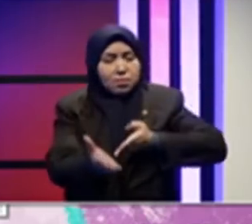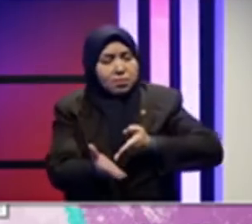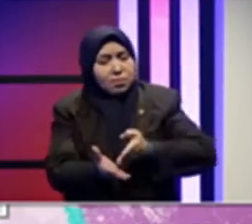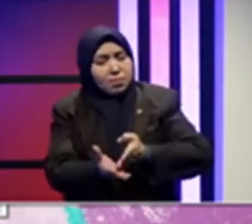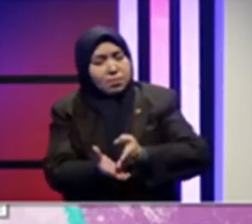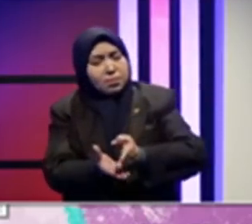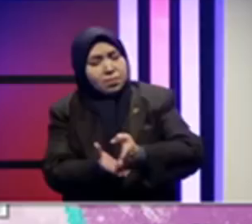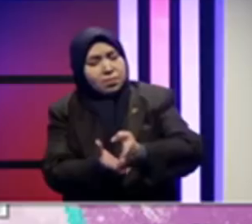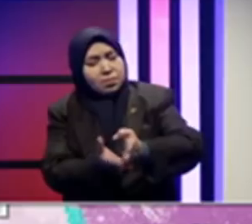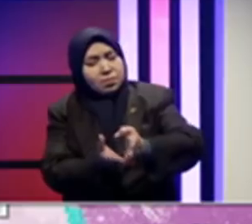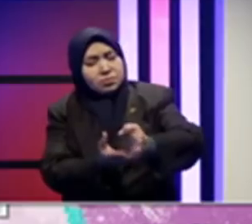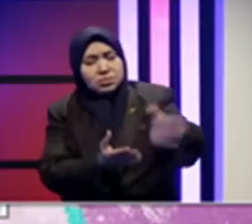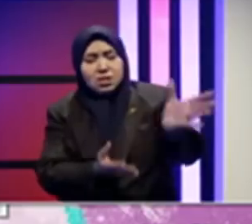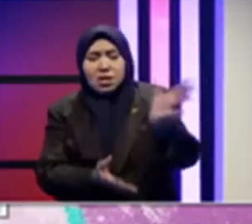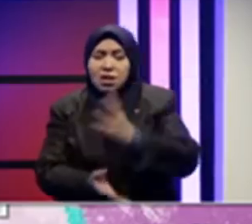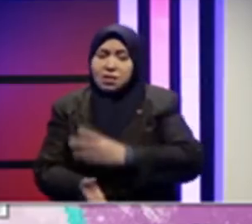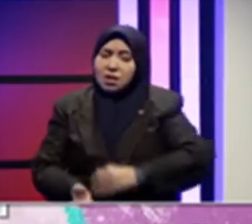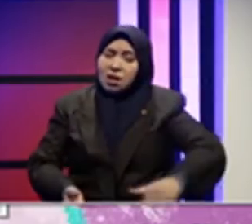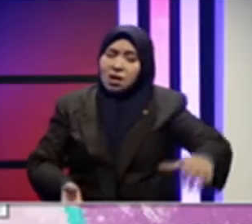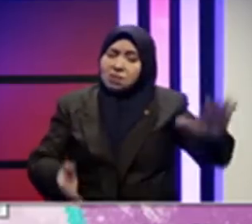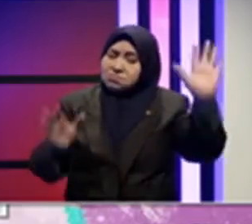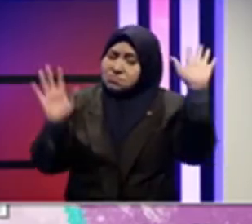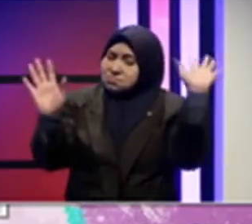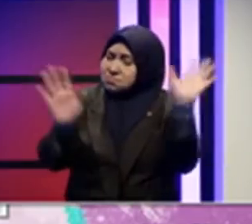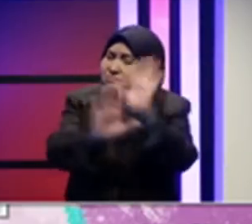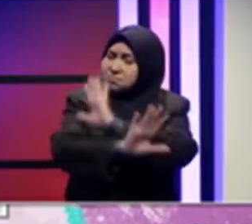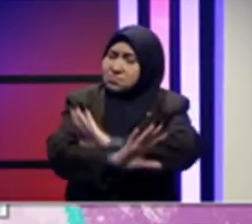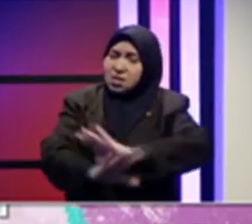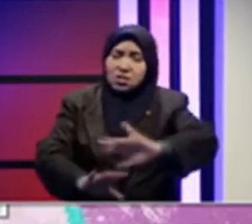مستقيم ولا